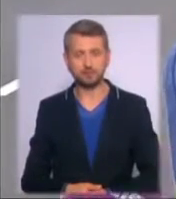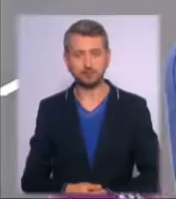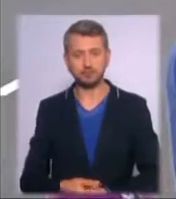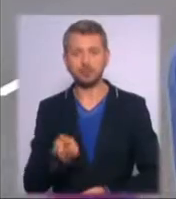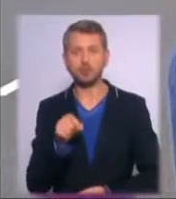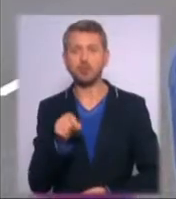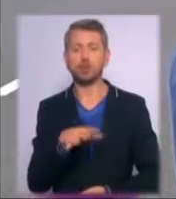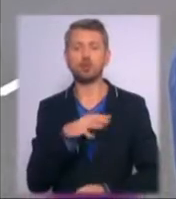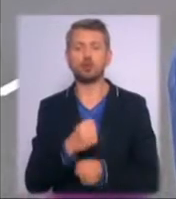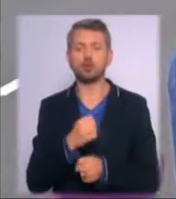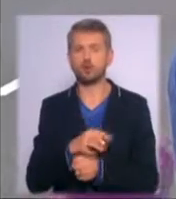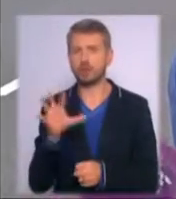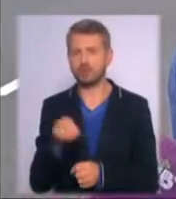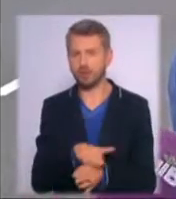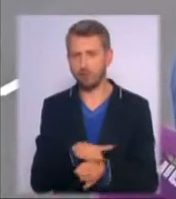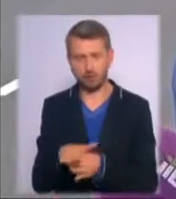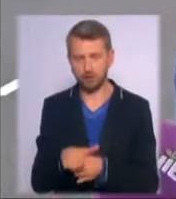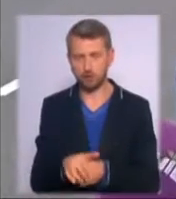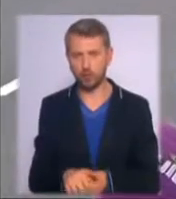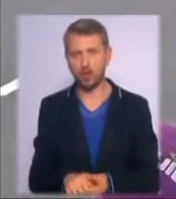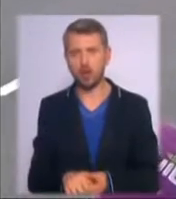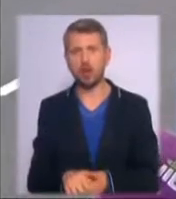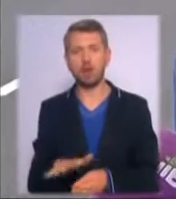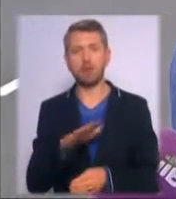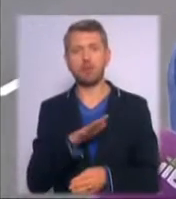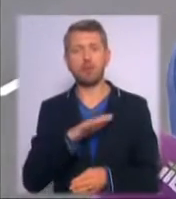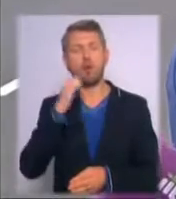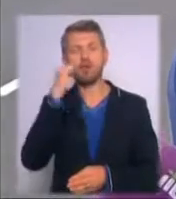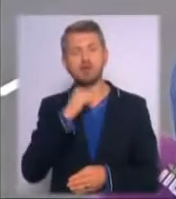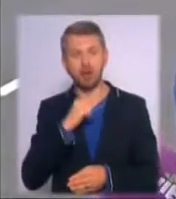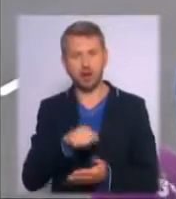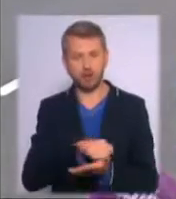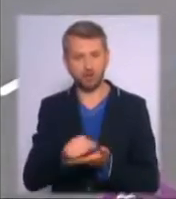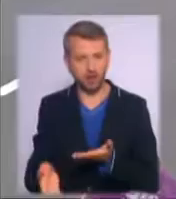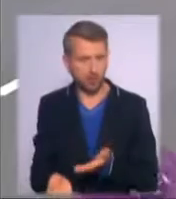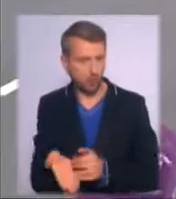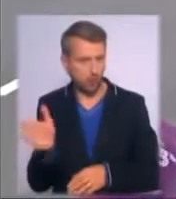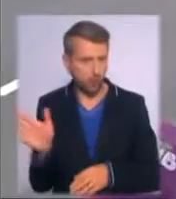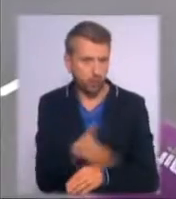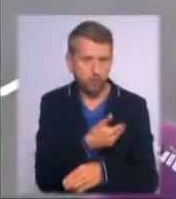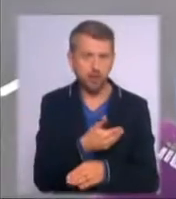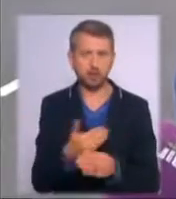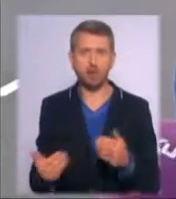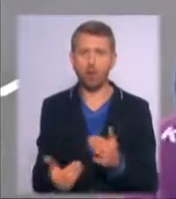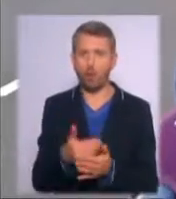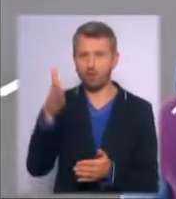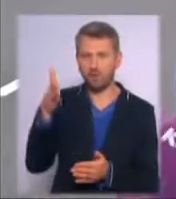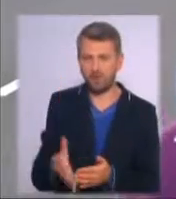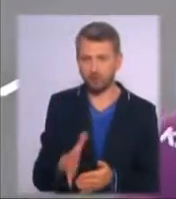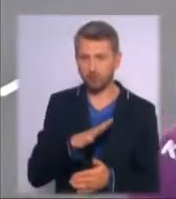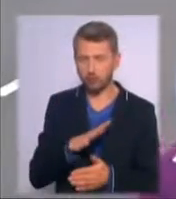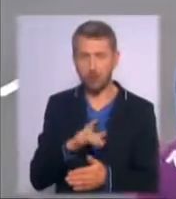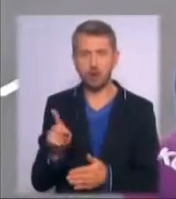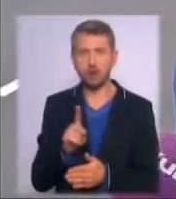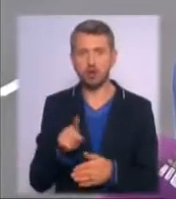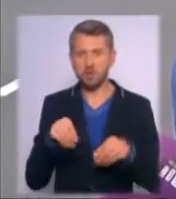було зроблено взагалі все повністю капітально. Був піднятий старий асфальт, вибраний, було зроблено підпірні стінки, щоб не